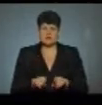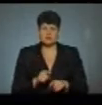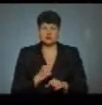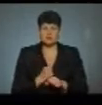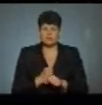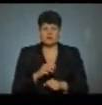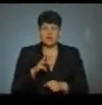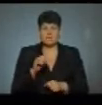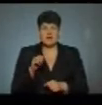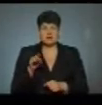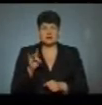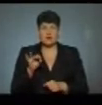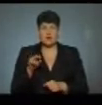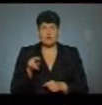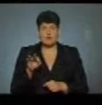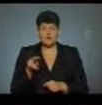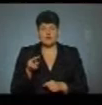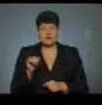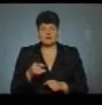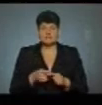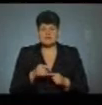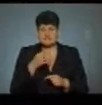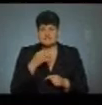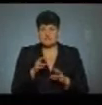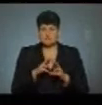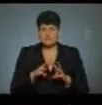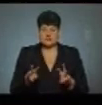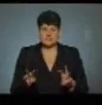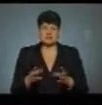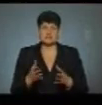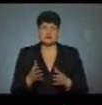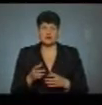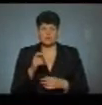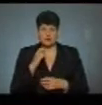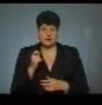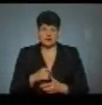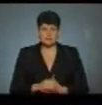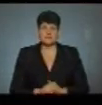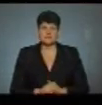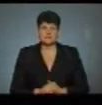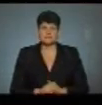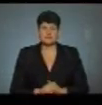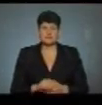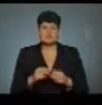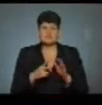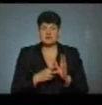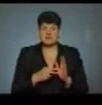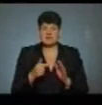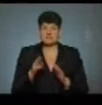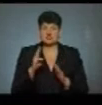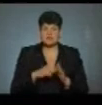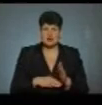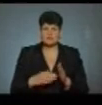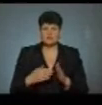роботу метрополітенів. Про це розповів міністр інфраструктури України Владислав Криклій. Від 17 гривень штрафу